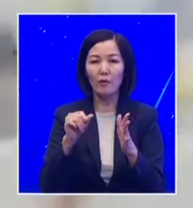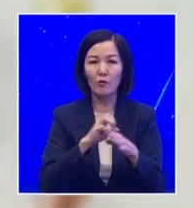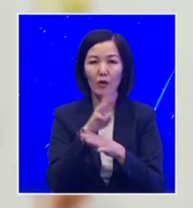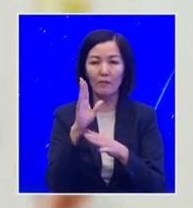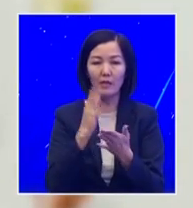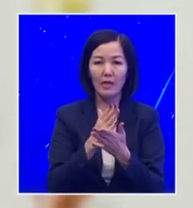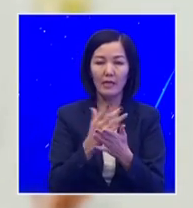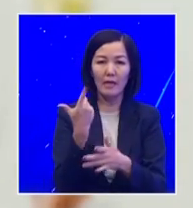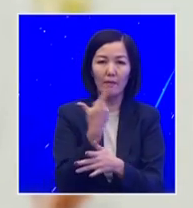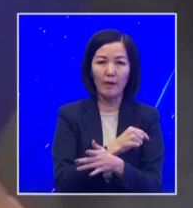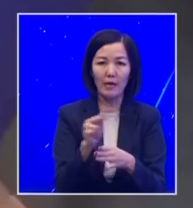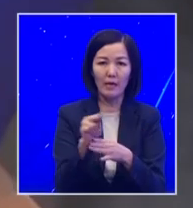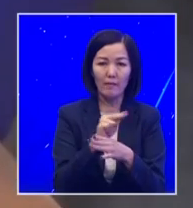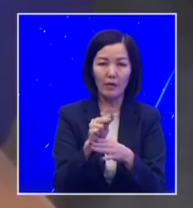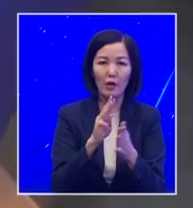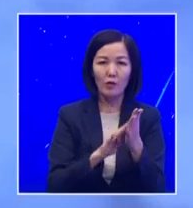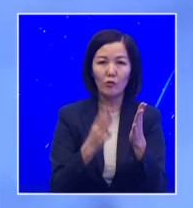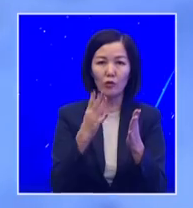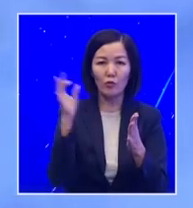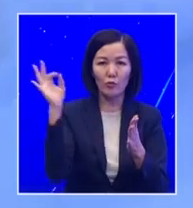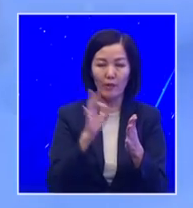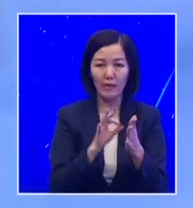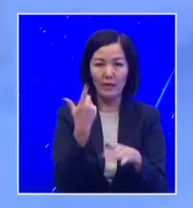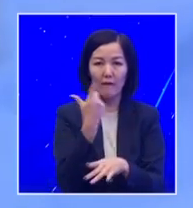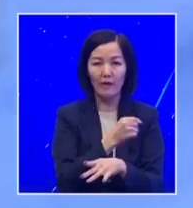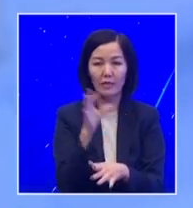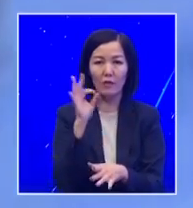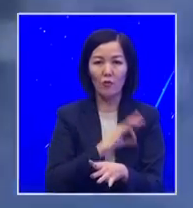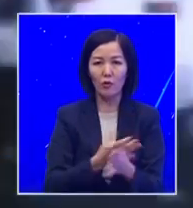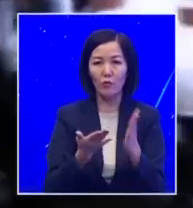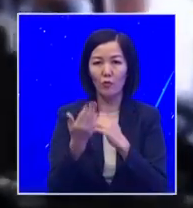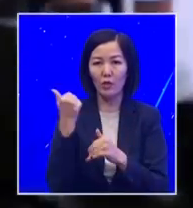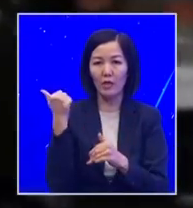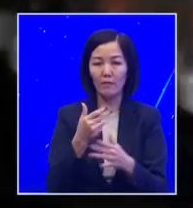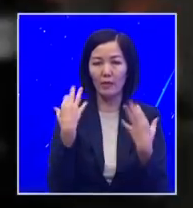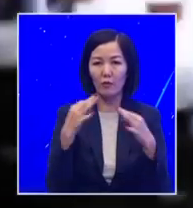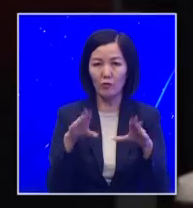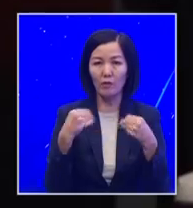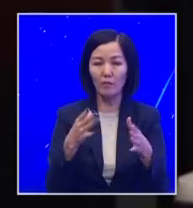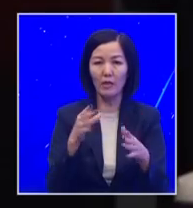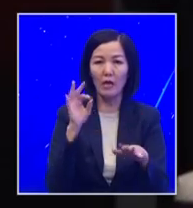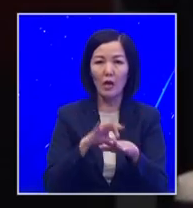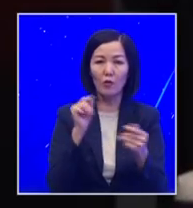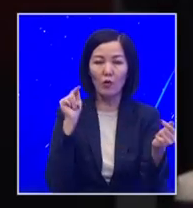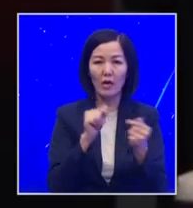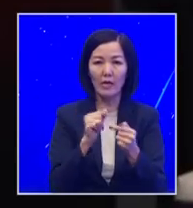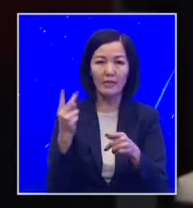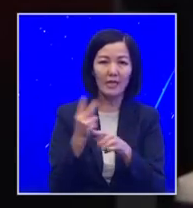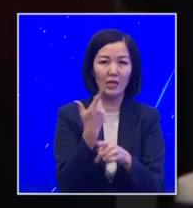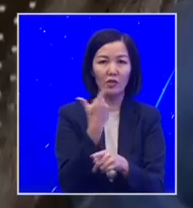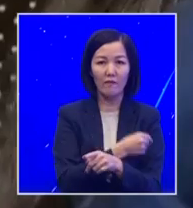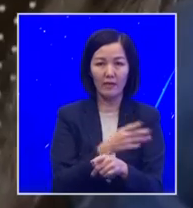қамтылмақ. Бұл препараттың емдік тиімділігі 94%. Вакцинаны қолдануға өткен аптаға рұқсат берді. Бұл вирусқа қарсы мақұлданған екінші